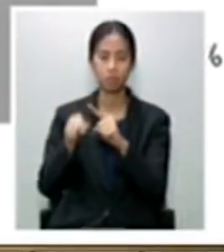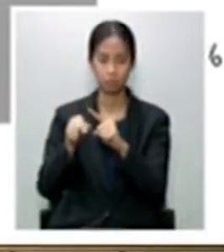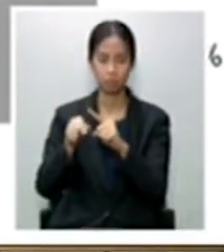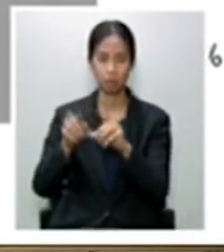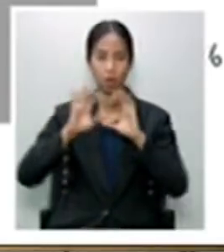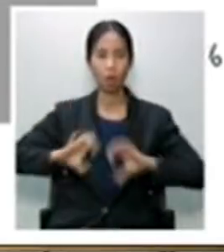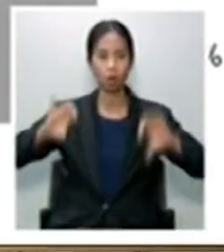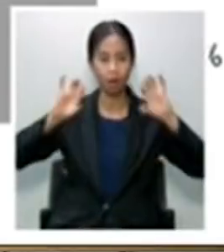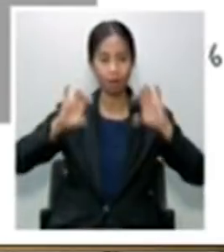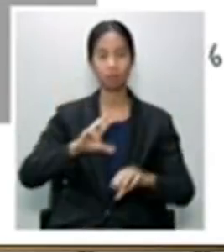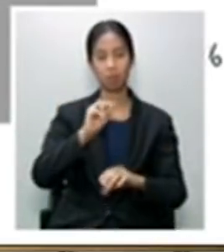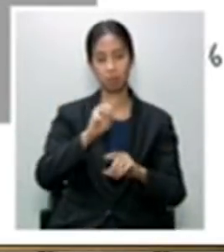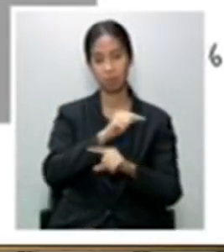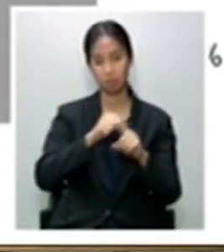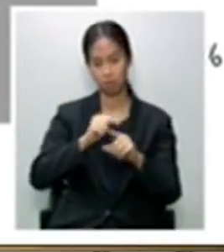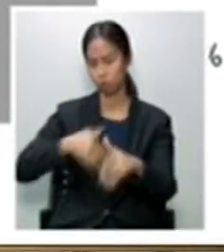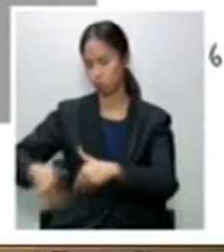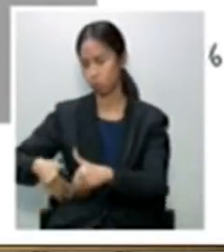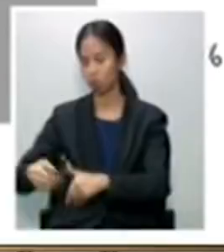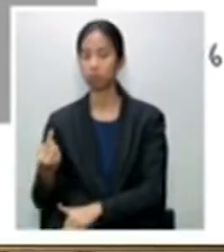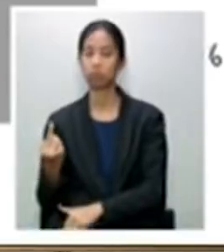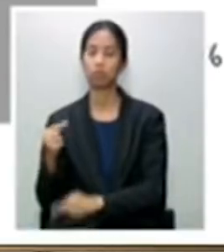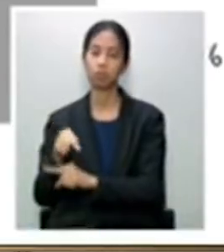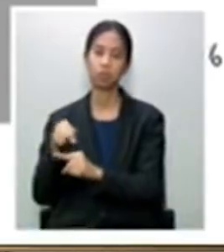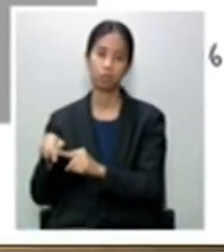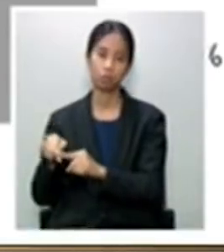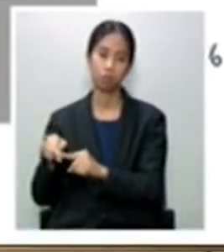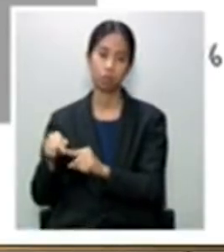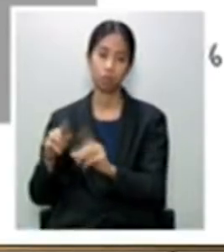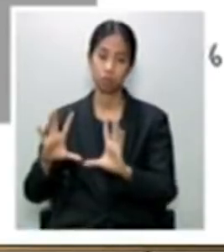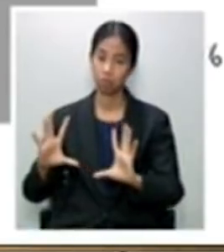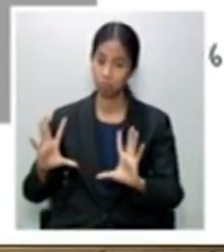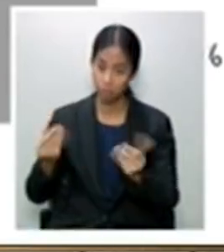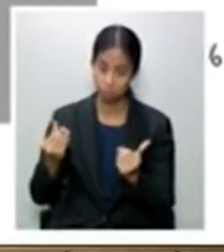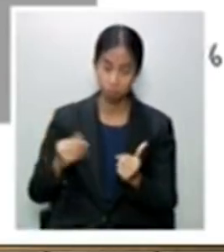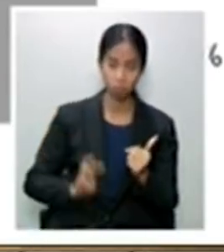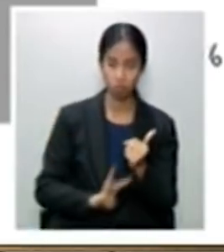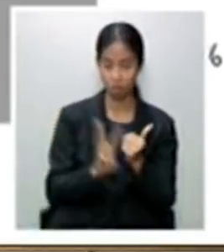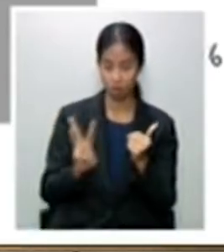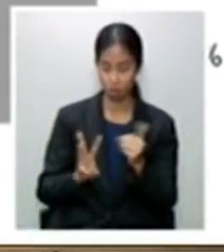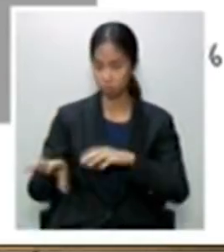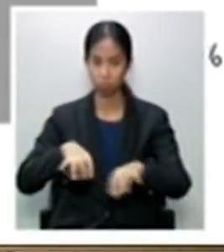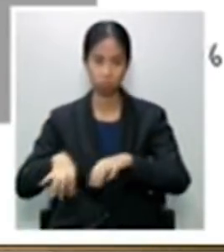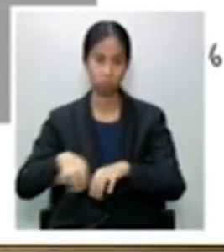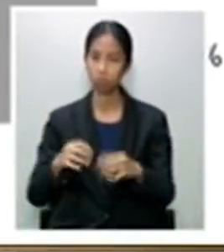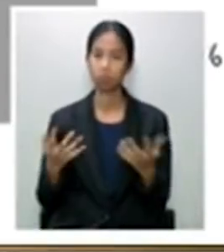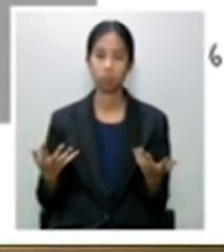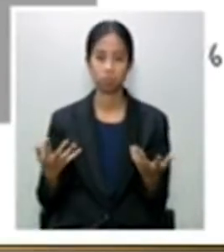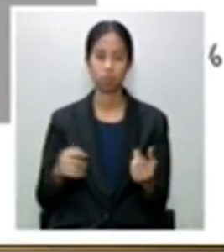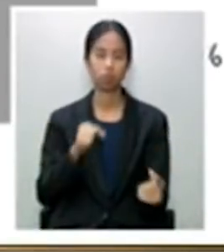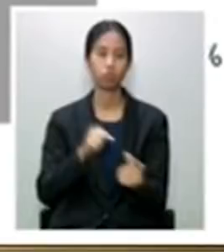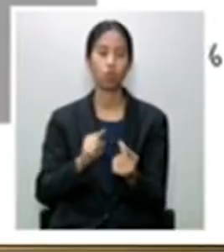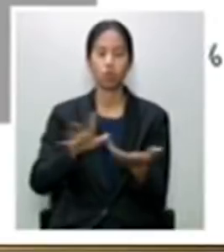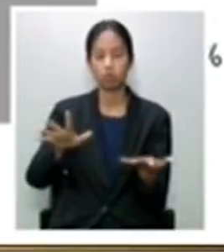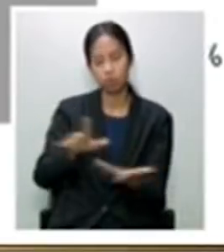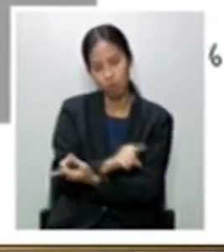ฐ 30% เป็นของชุมชน 1% สิ่งที่เราขาดหายไปในการที่เราจะบริหารได้อย่างมีประสิทธิภาพไม่ว่าจะเป็นในเรื่องของสัง